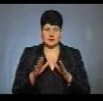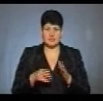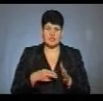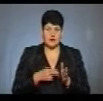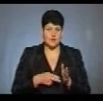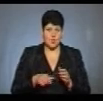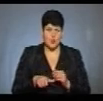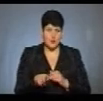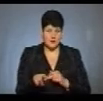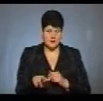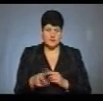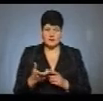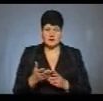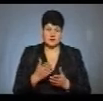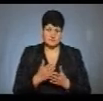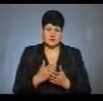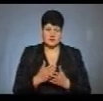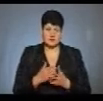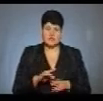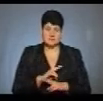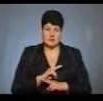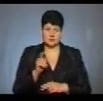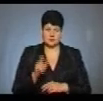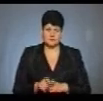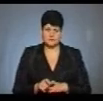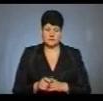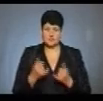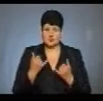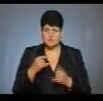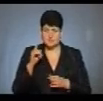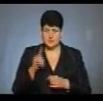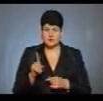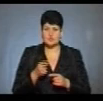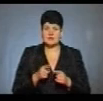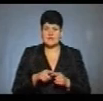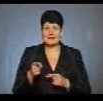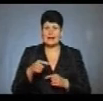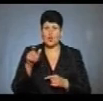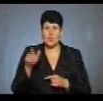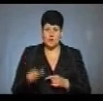колії і яка понесла за собою смерть людини. На сьогодні відомо, що це тернополянка